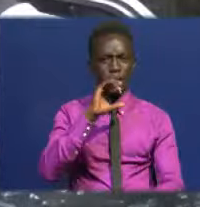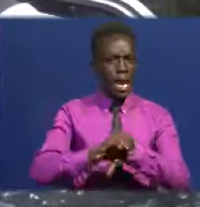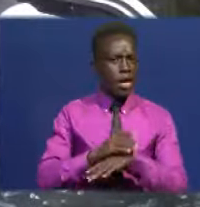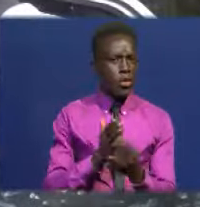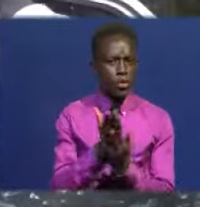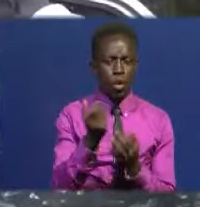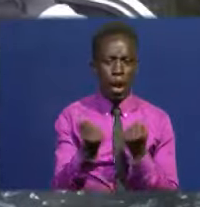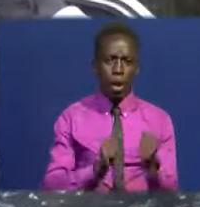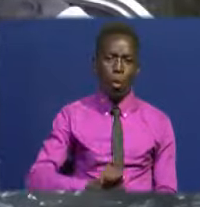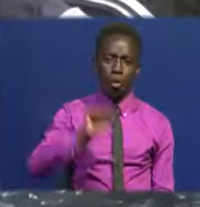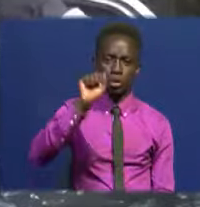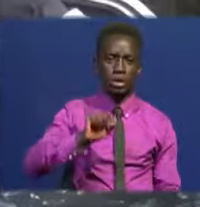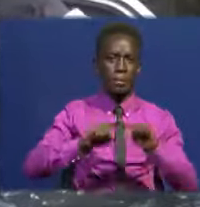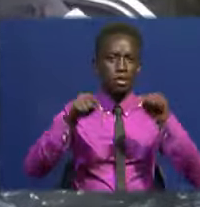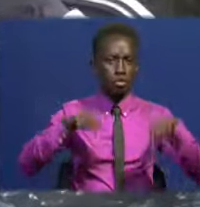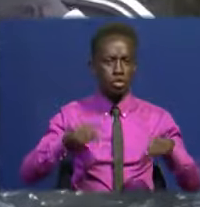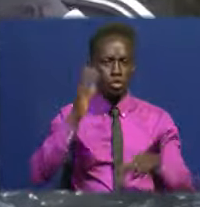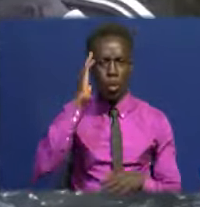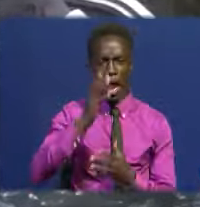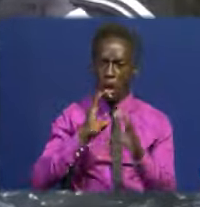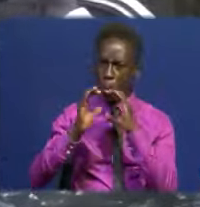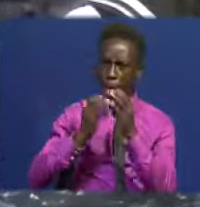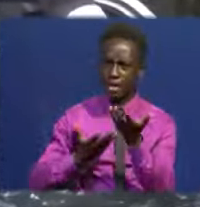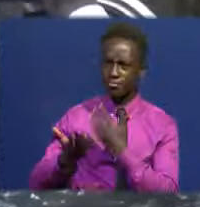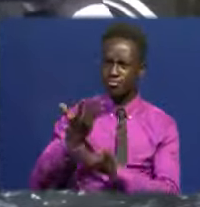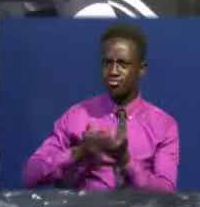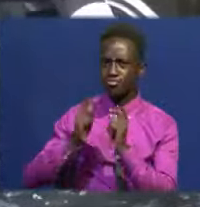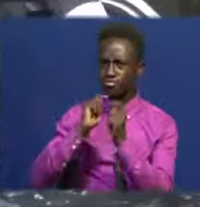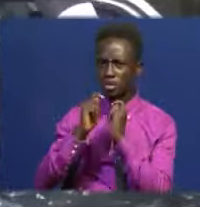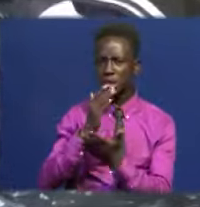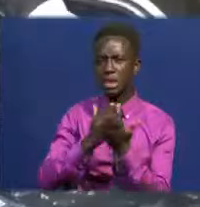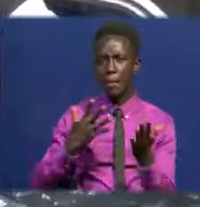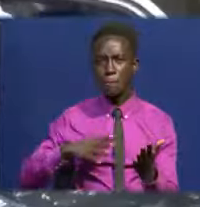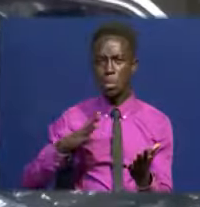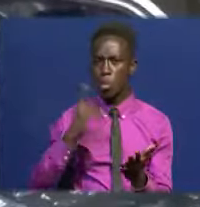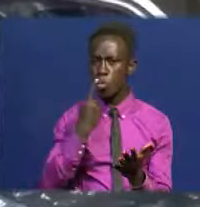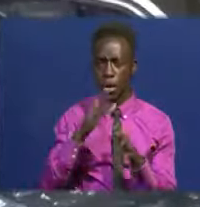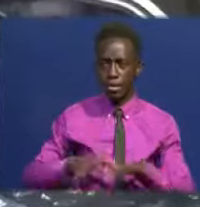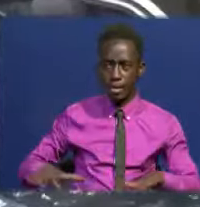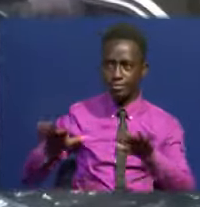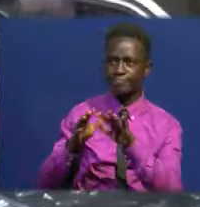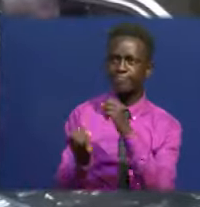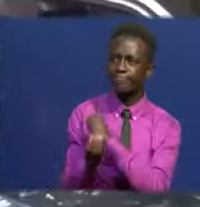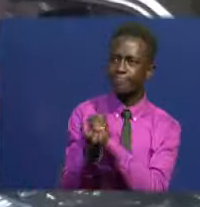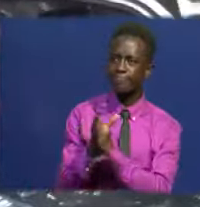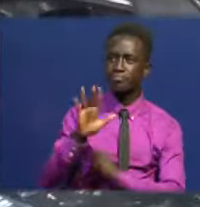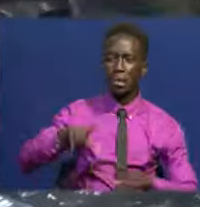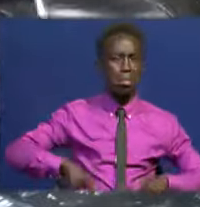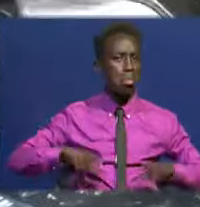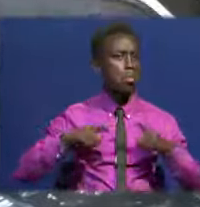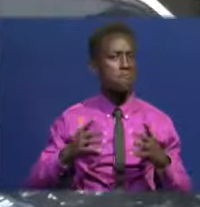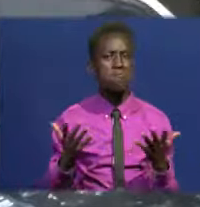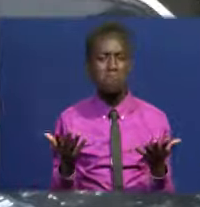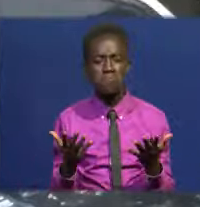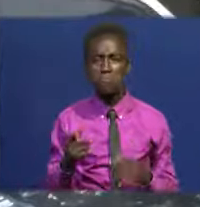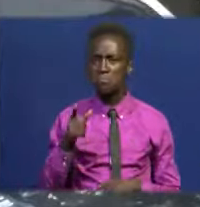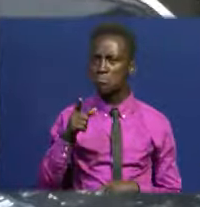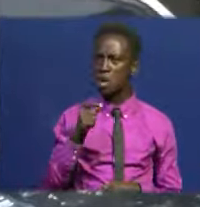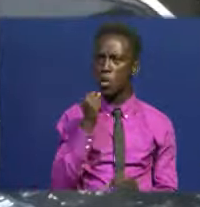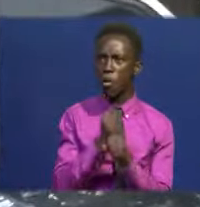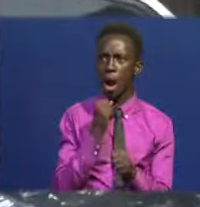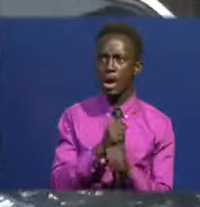mabodaboda. Na leo tutakuwa nasemezana na baadhi ya watu ambao wako hii area, watu walize asili yao imekuwaje na ni riziki ambao wanafanya